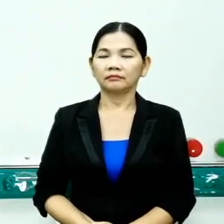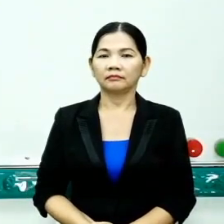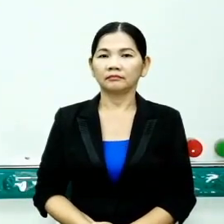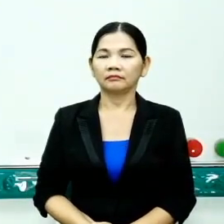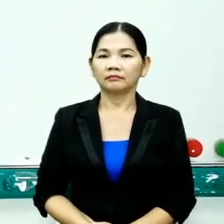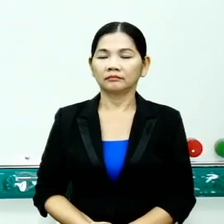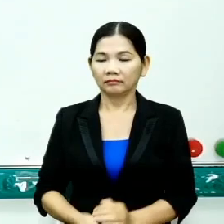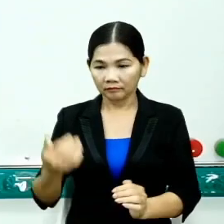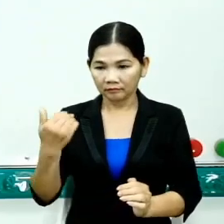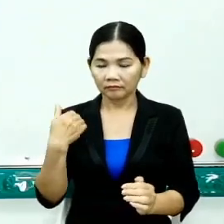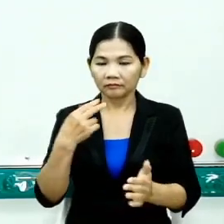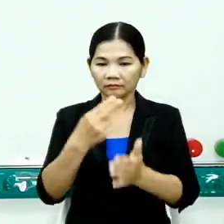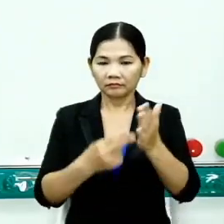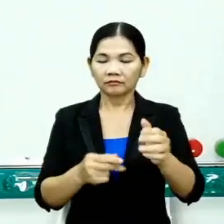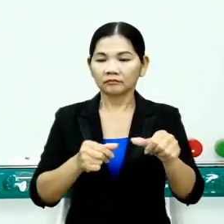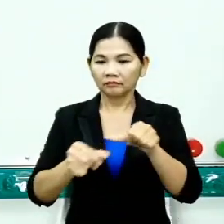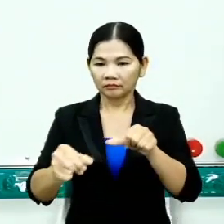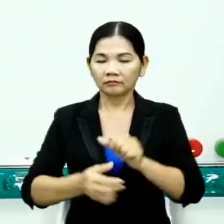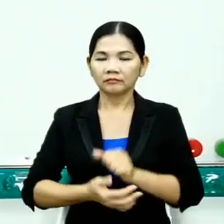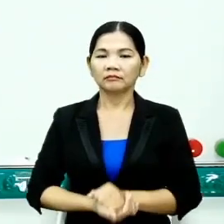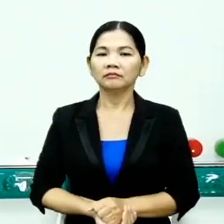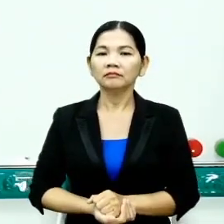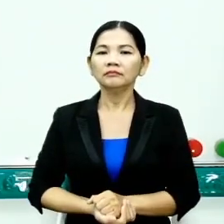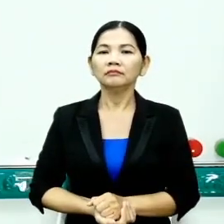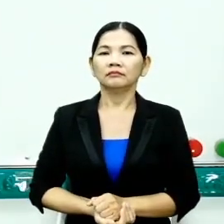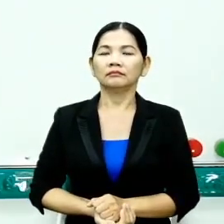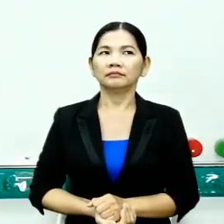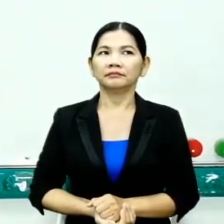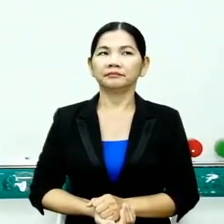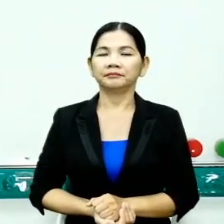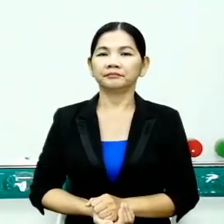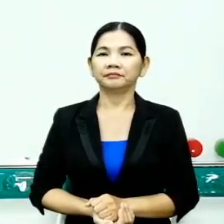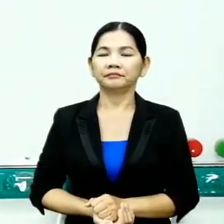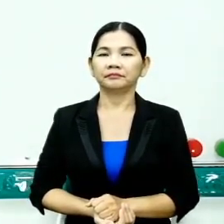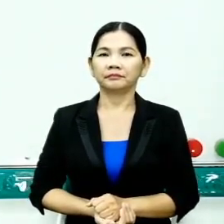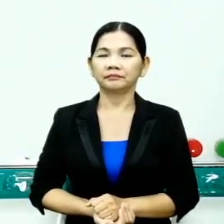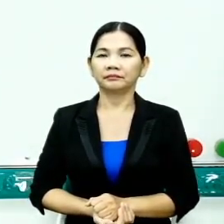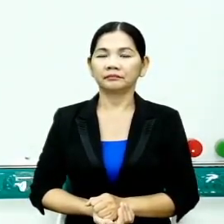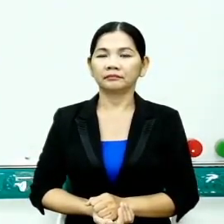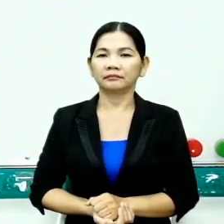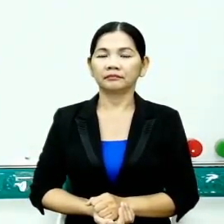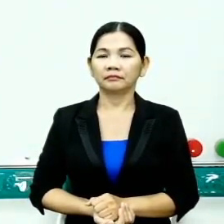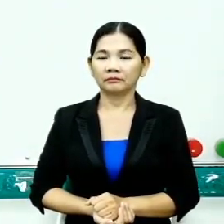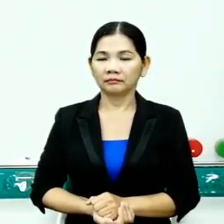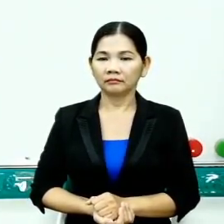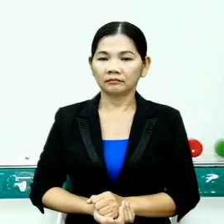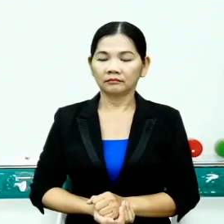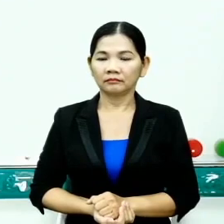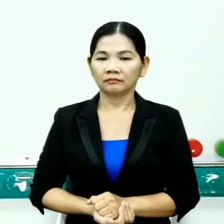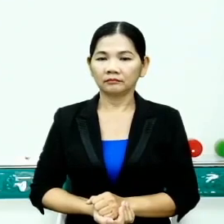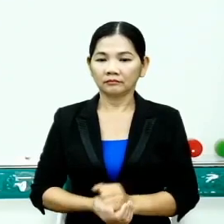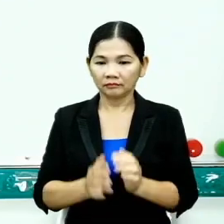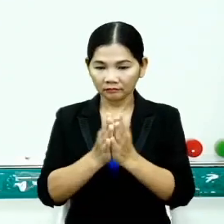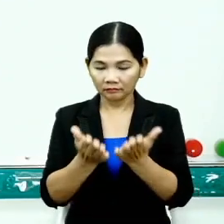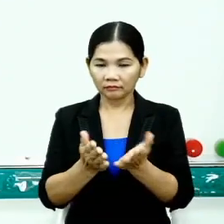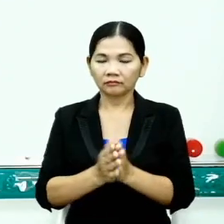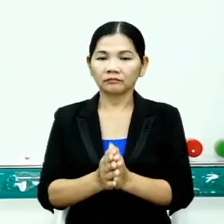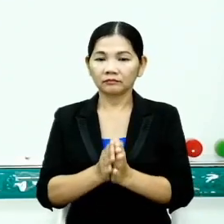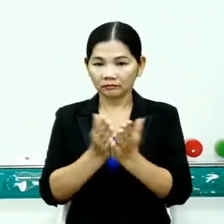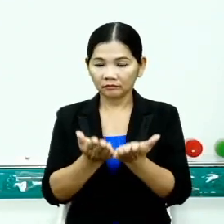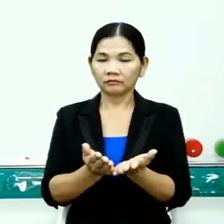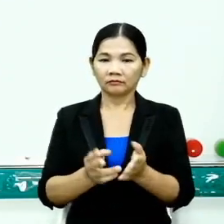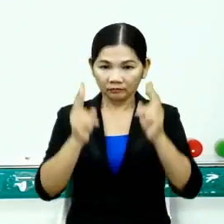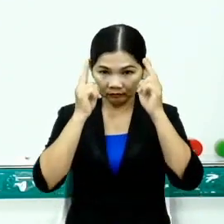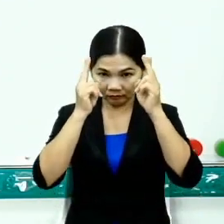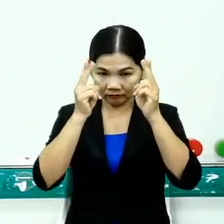តាអ្នកគ្រូមានអ្វីទៀតណាចាតោះបន្តបន្តទៀតនេះចូលកូនដែលមានសិភើសិក្សាកូល